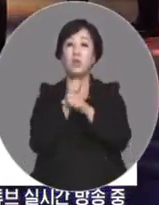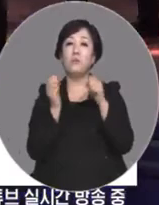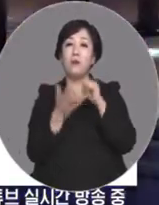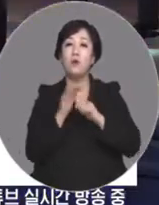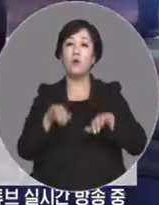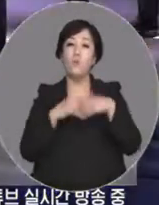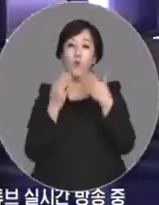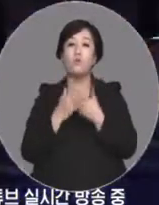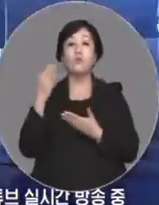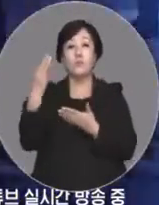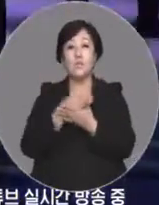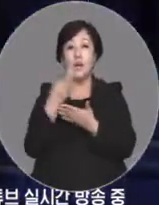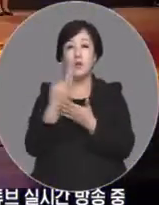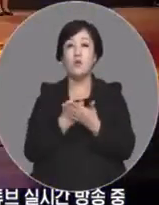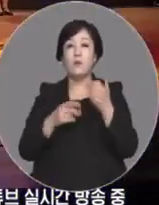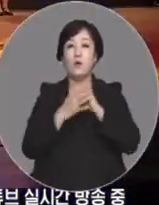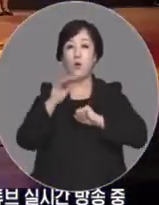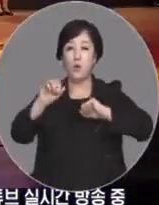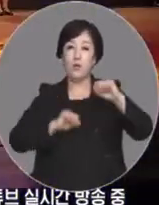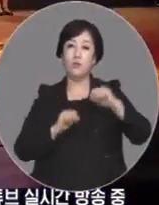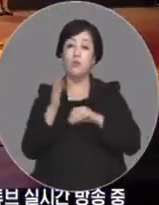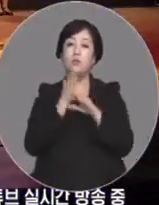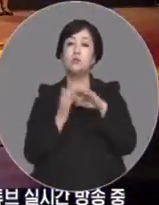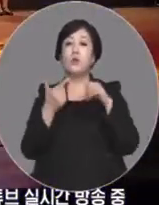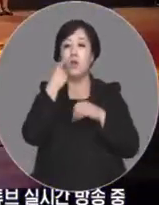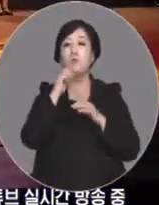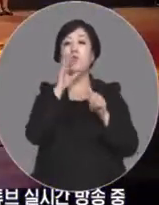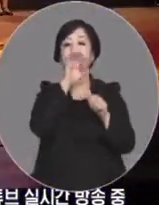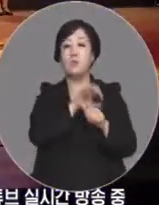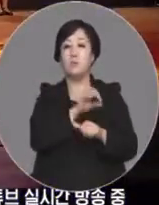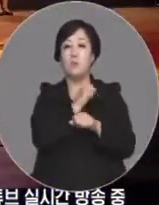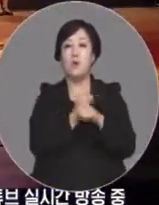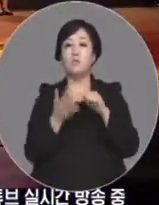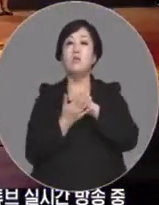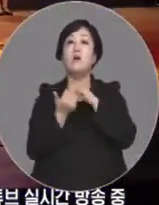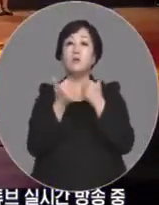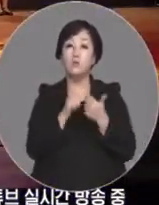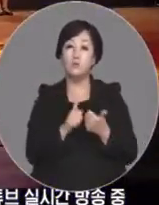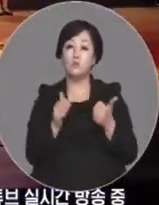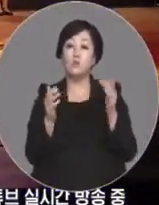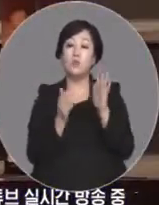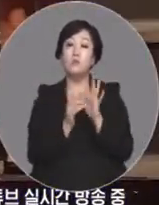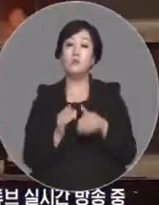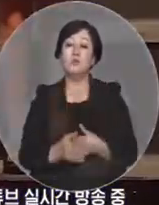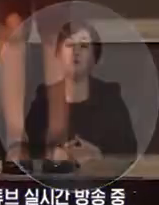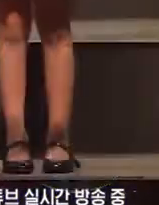처단하고 자금 모집 등 의열투쟁을 벌이다 일제에 체포돼 순국했습니다.